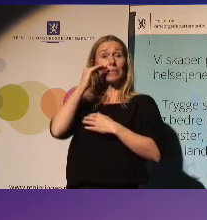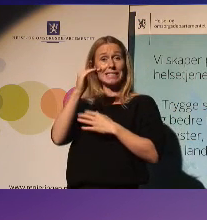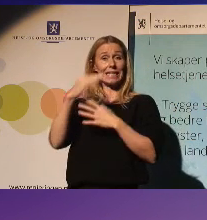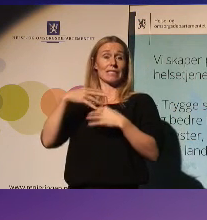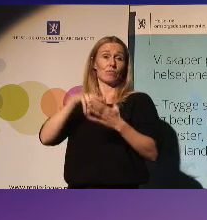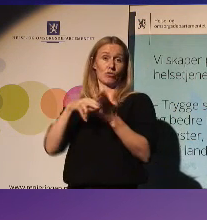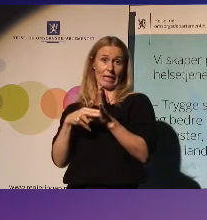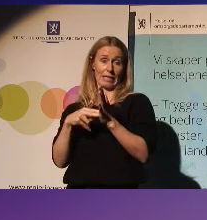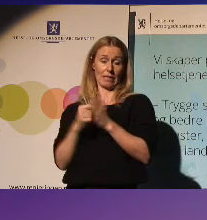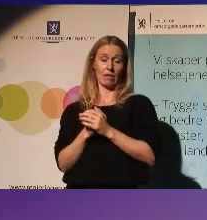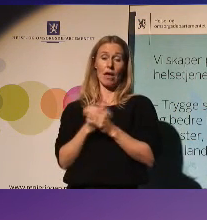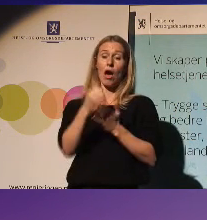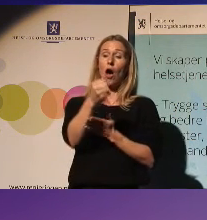ansatte startet en systematisk